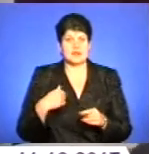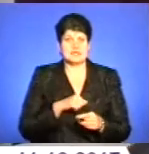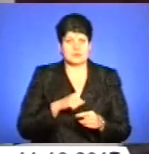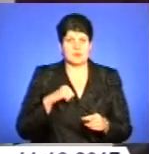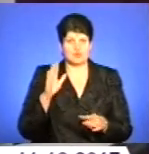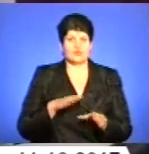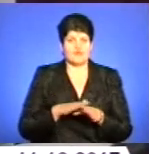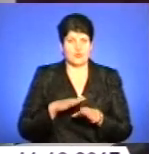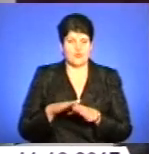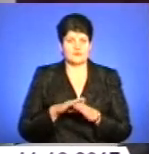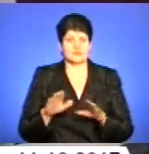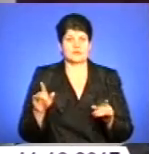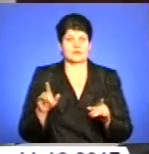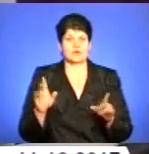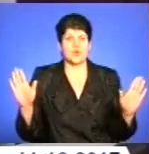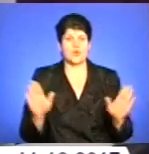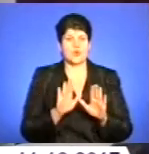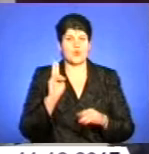колядку, з якою я